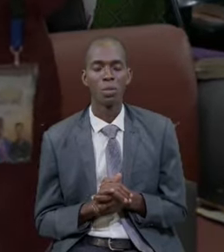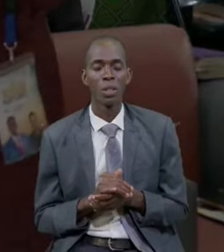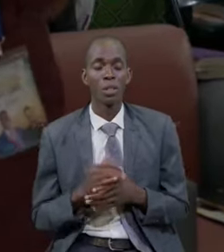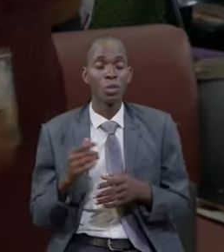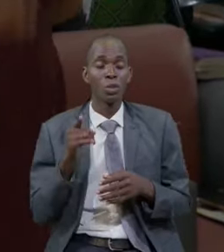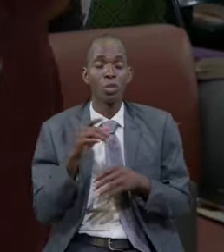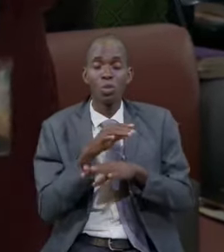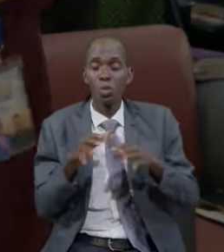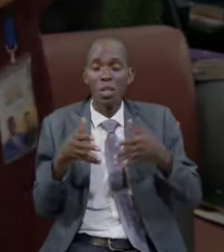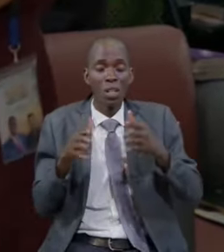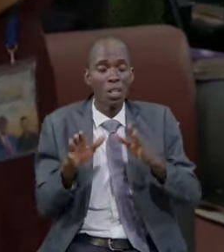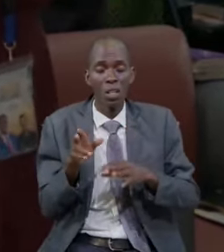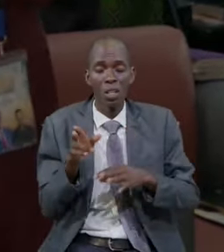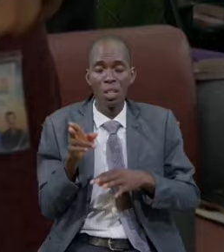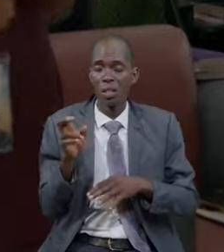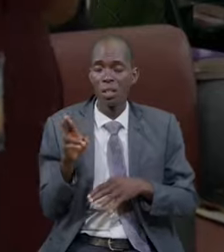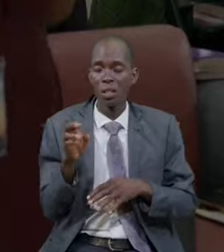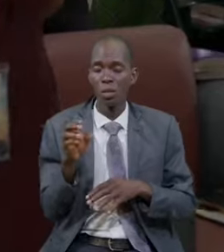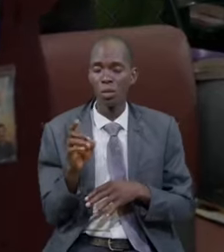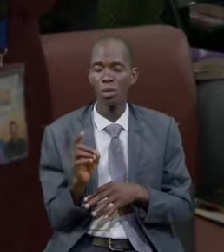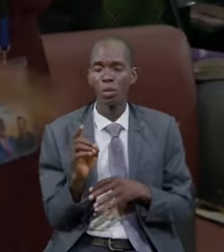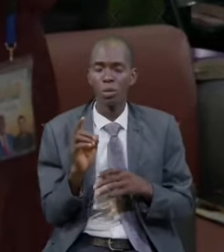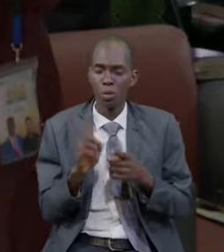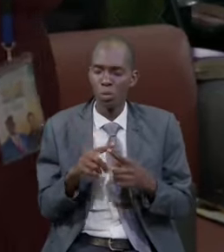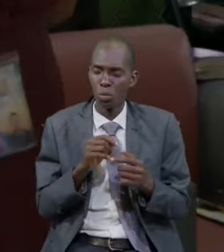Tu ne permettras pas l'onction de te dépasser.